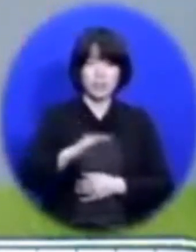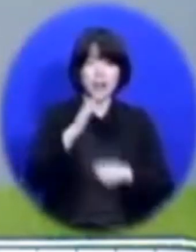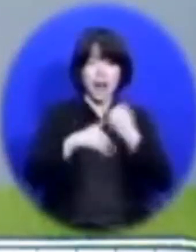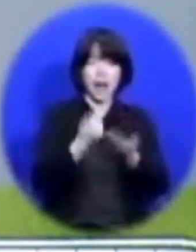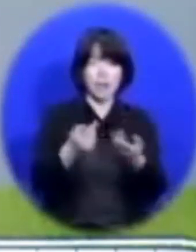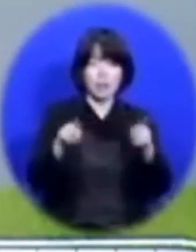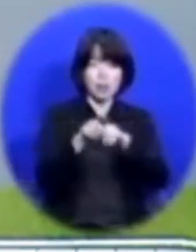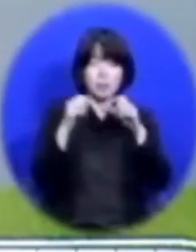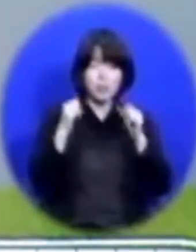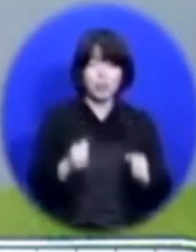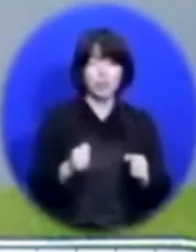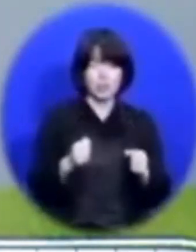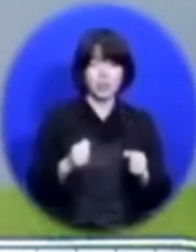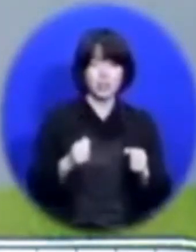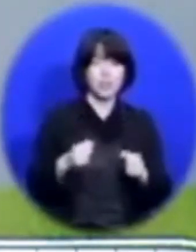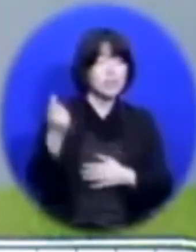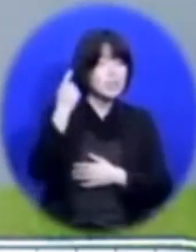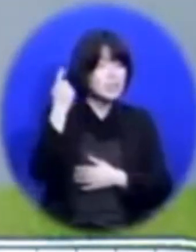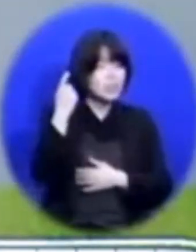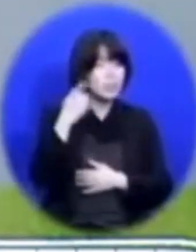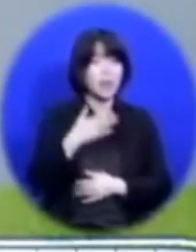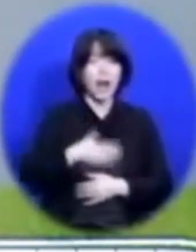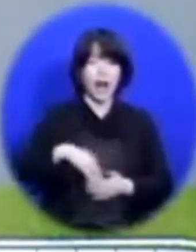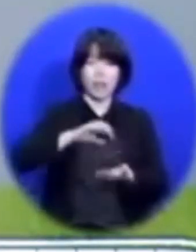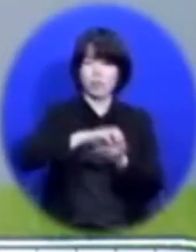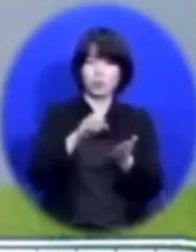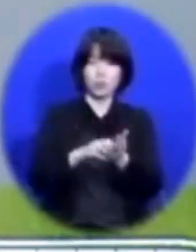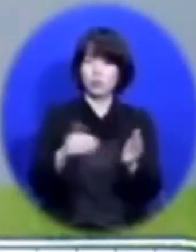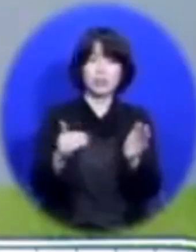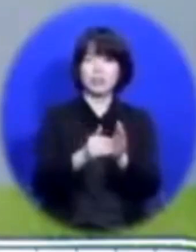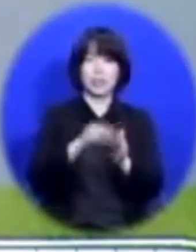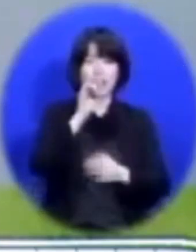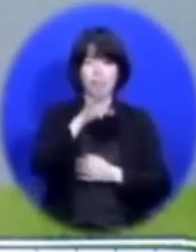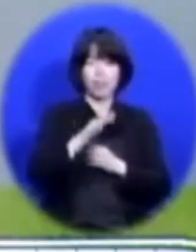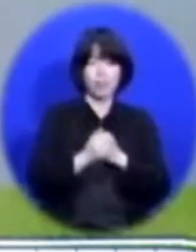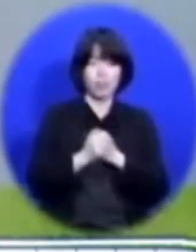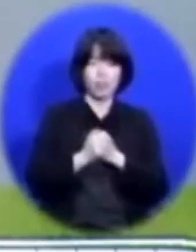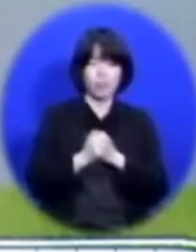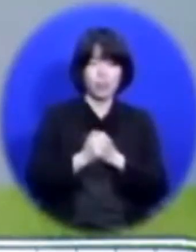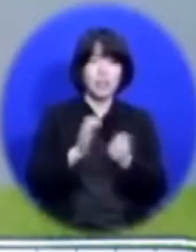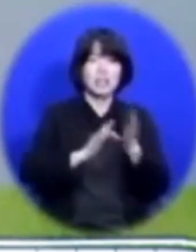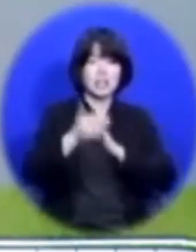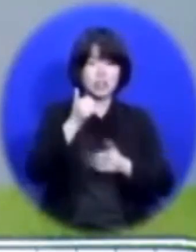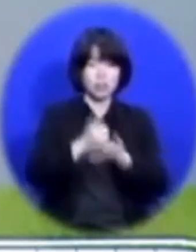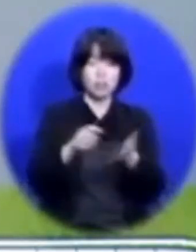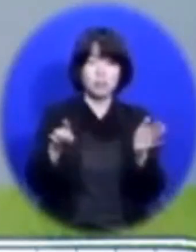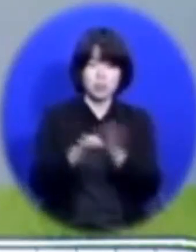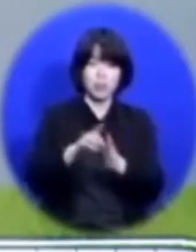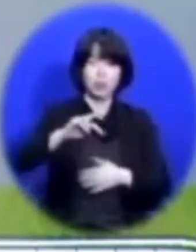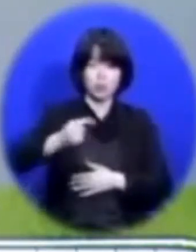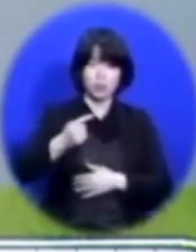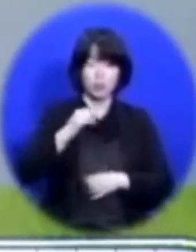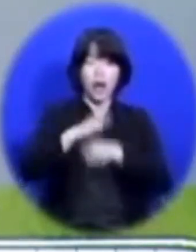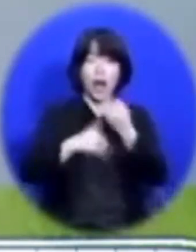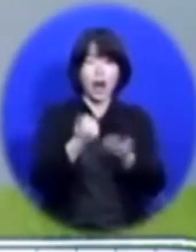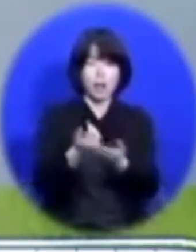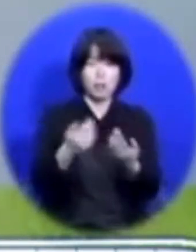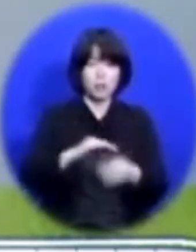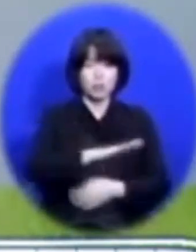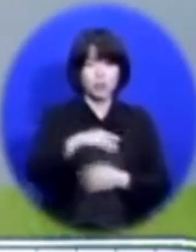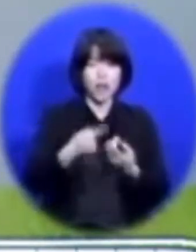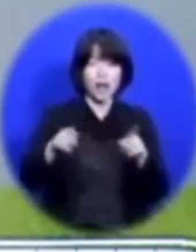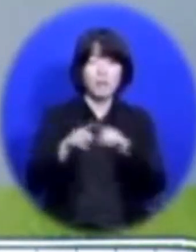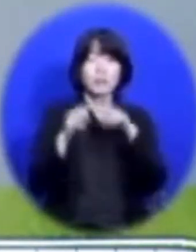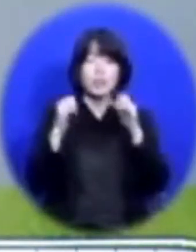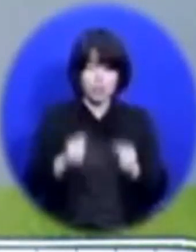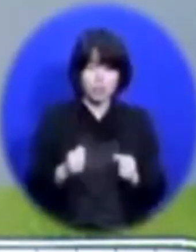에관하여— 맞죠?—우리는단순히 듣는것만으로아는데그쳐서는안됩니다.당신이 예수님을믿는다